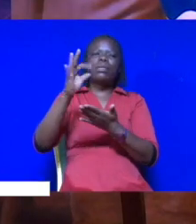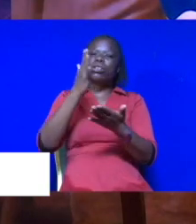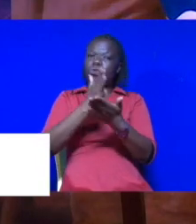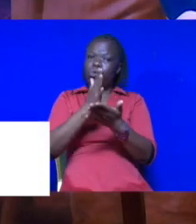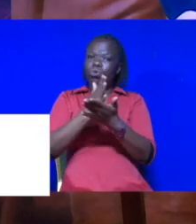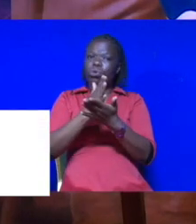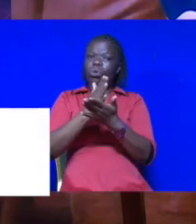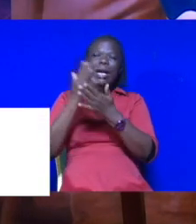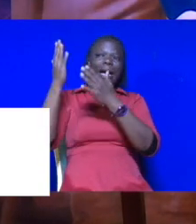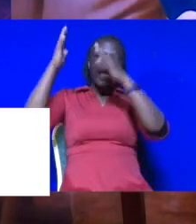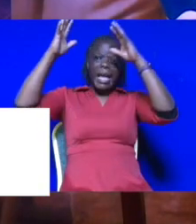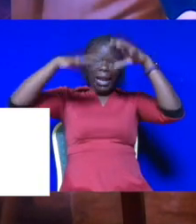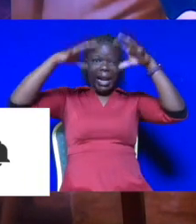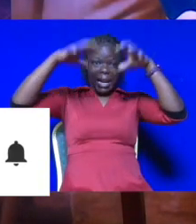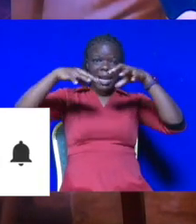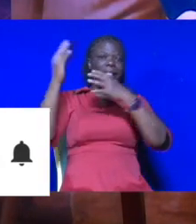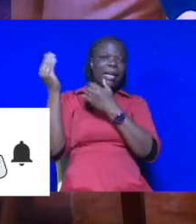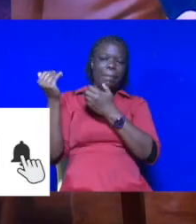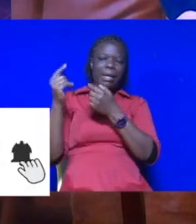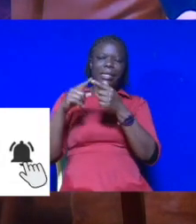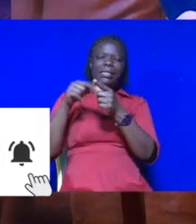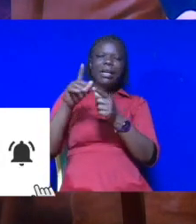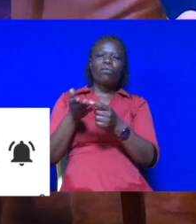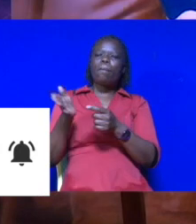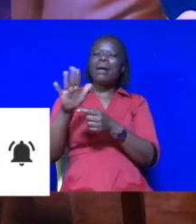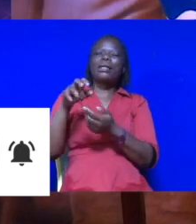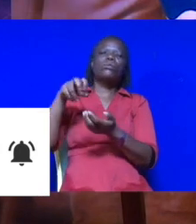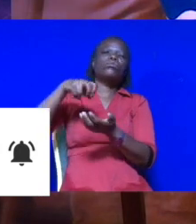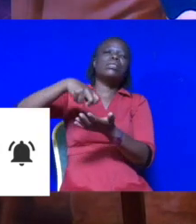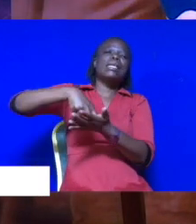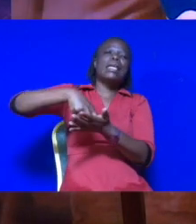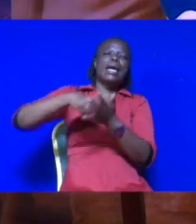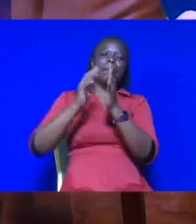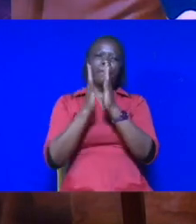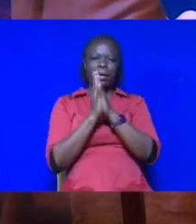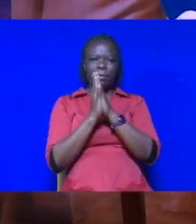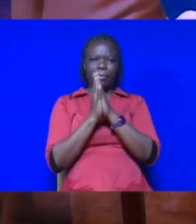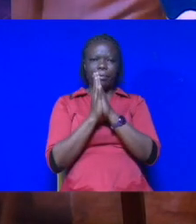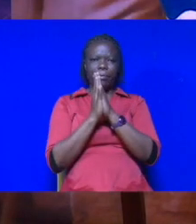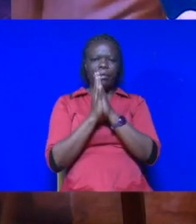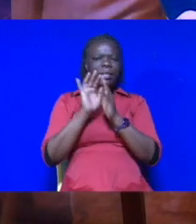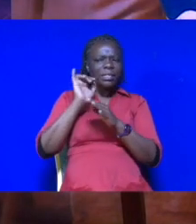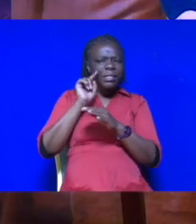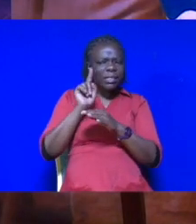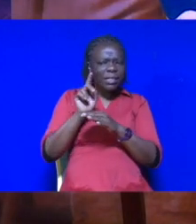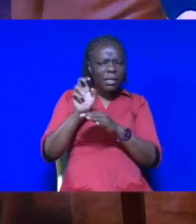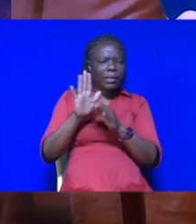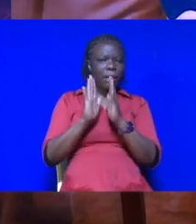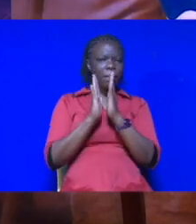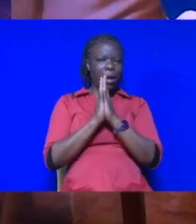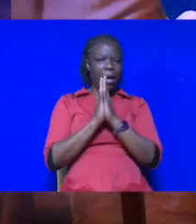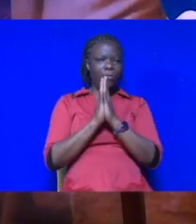itanyesha, lakini bado anaenda kuomba. Na fungu hili ni zuri sana. Angalia hiyo aina ya ombi.